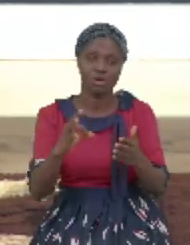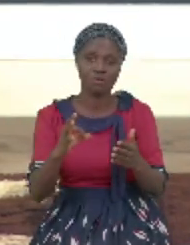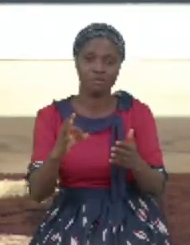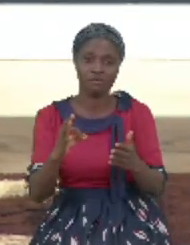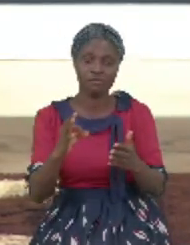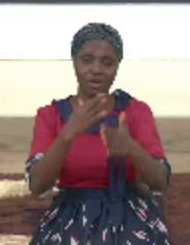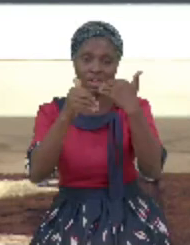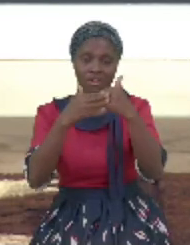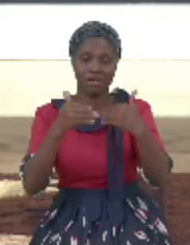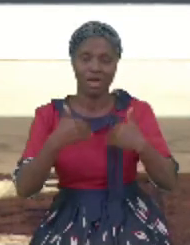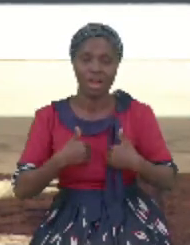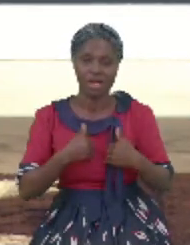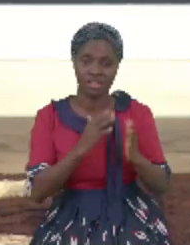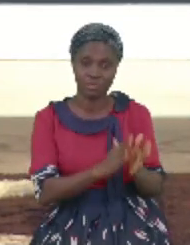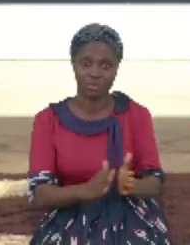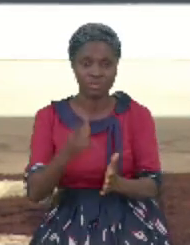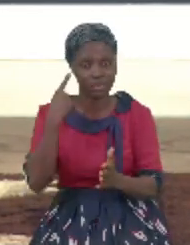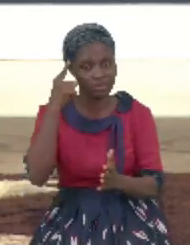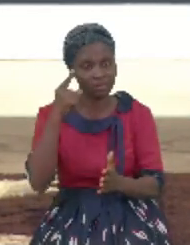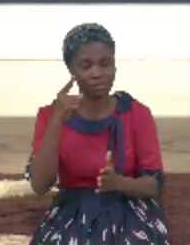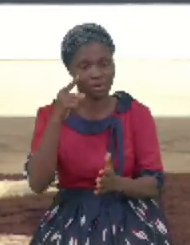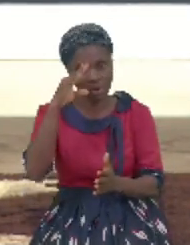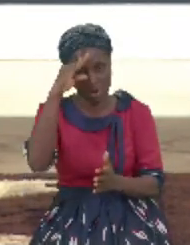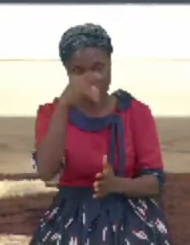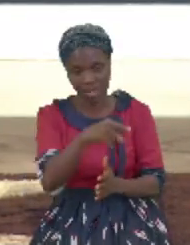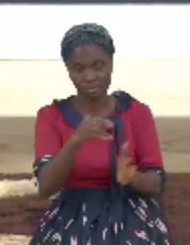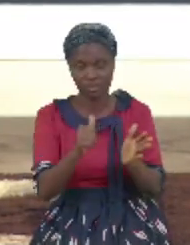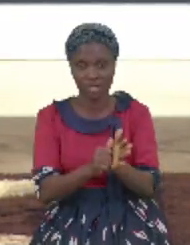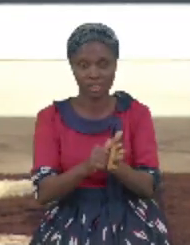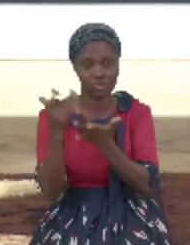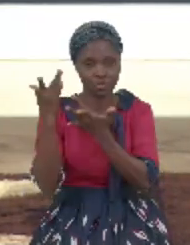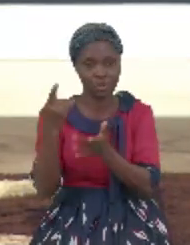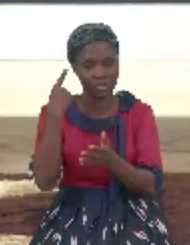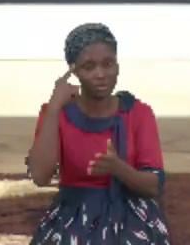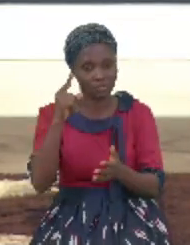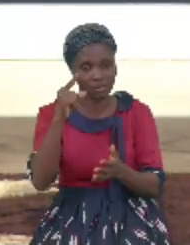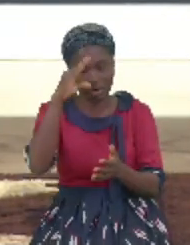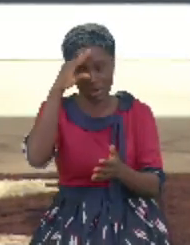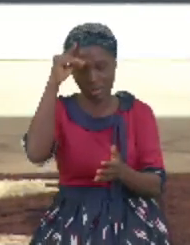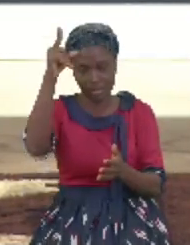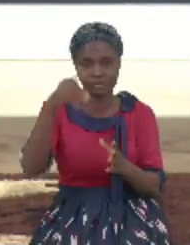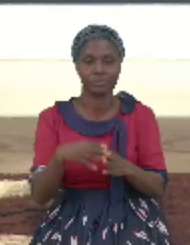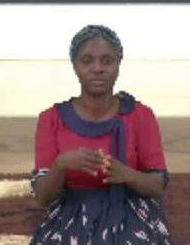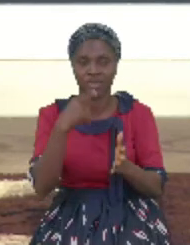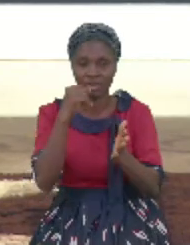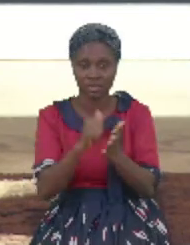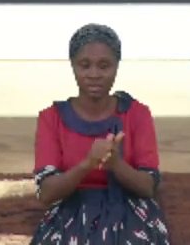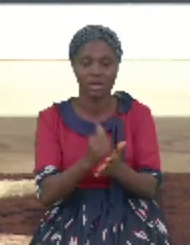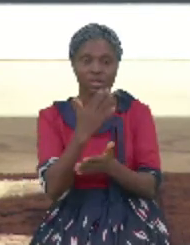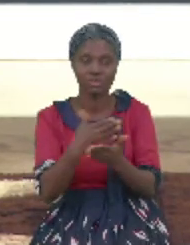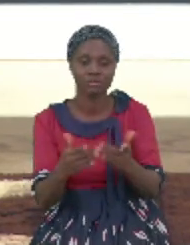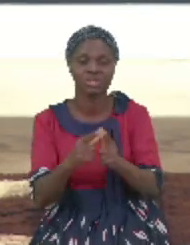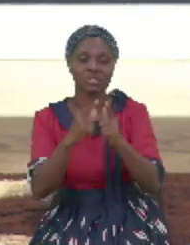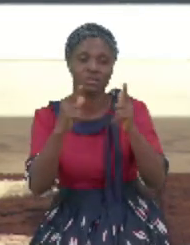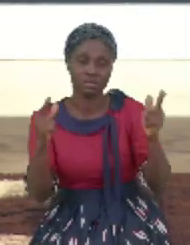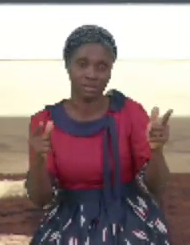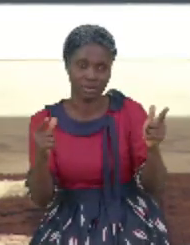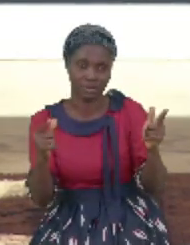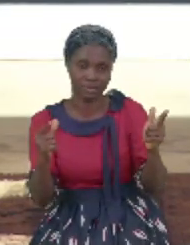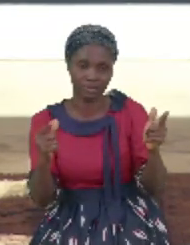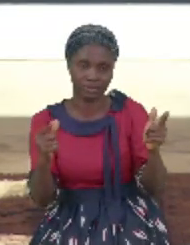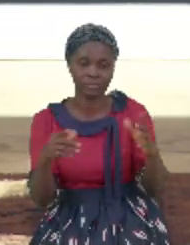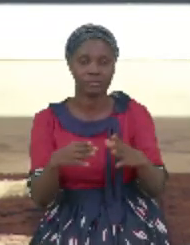Saint Dieu du ciel, le Dieu, le Très-Haut, ce qu'il a préparé pour ceux qui se confient en lui. Il y a quelque chose de glorieux,